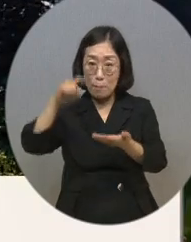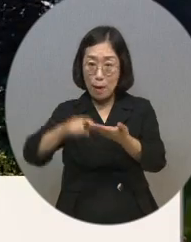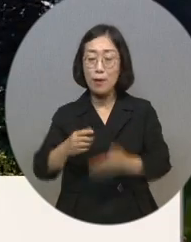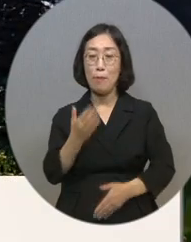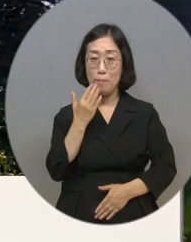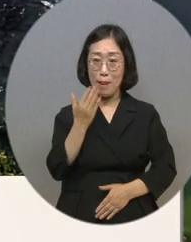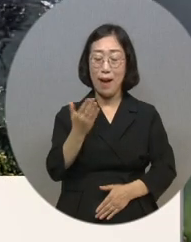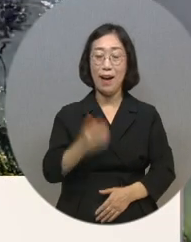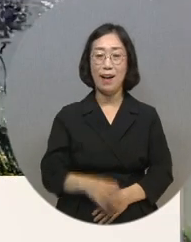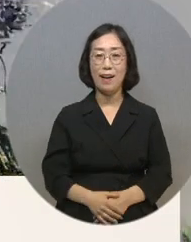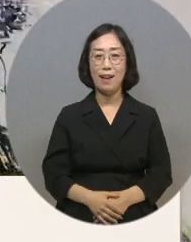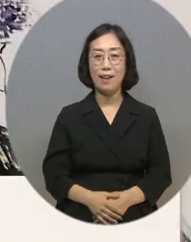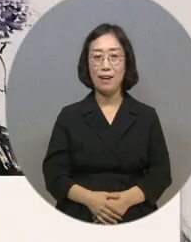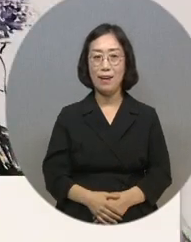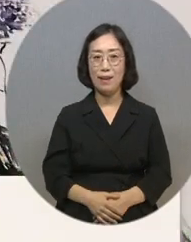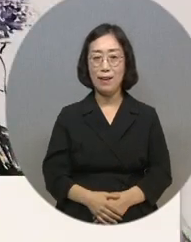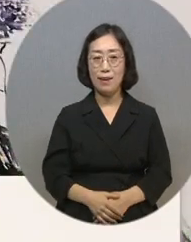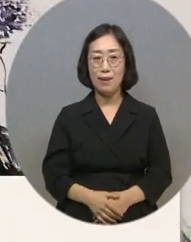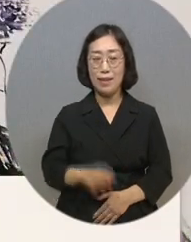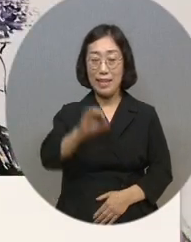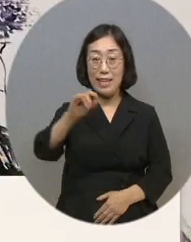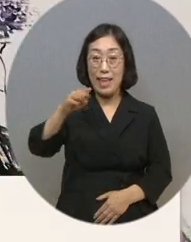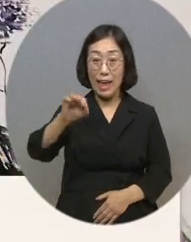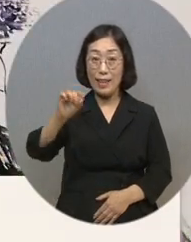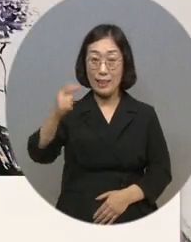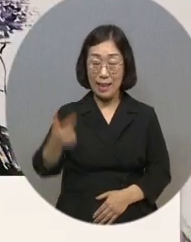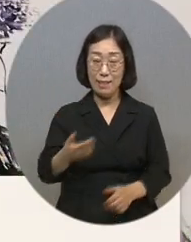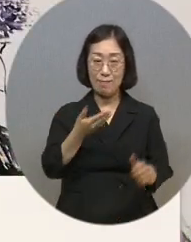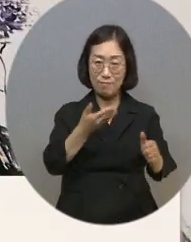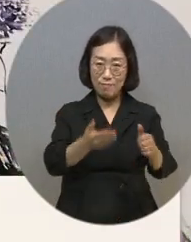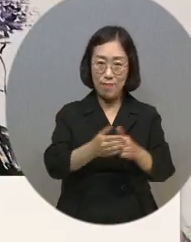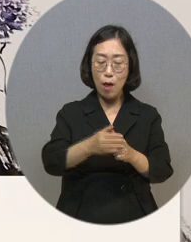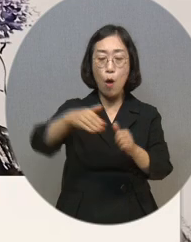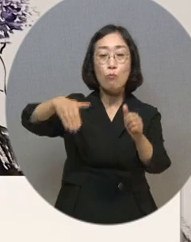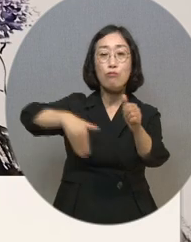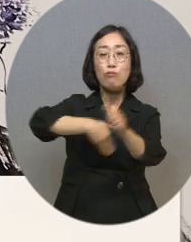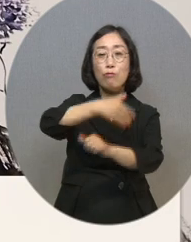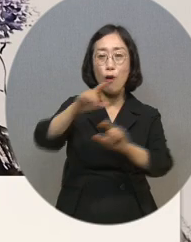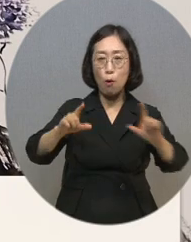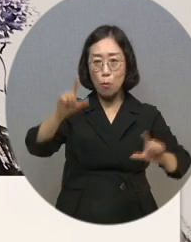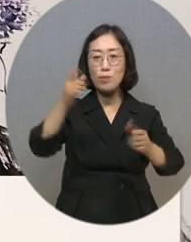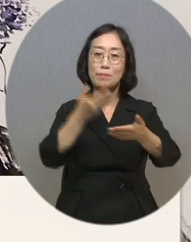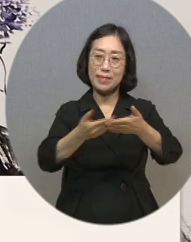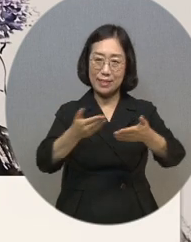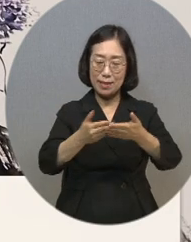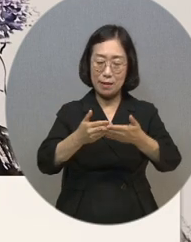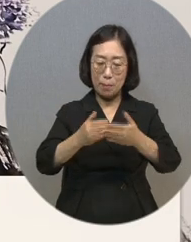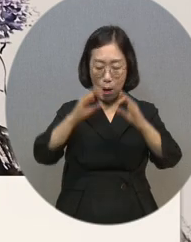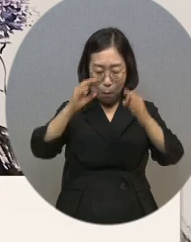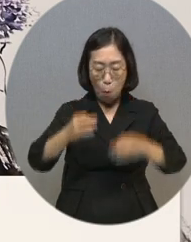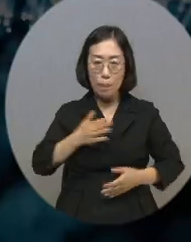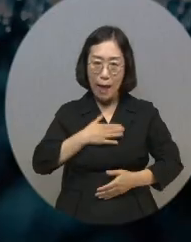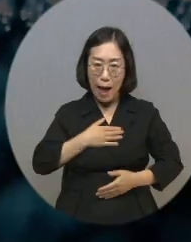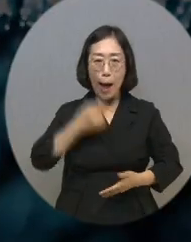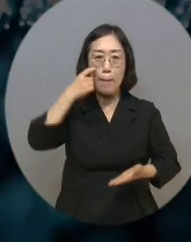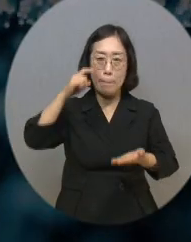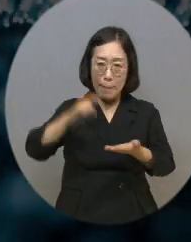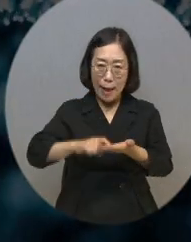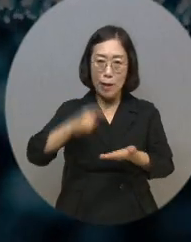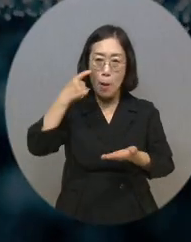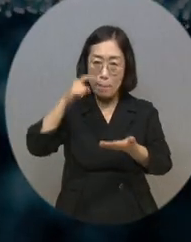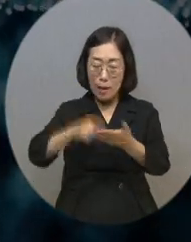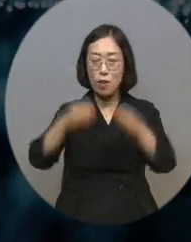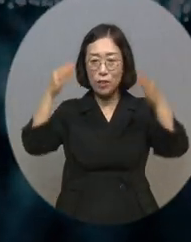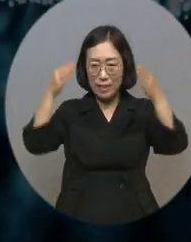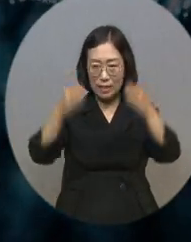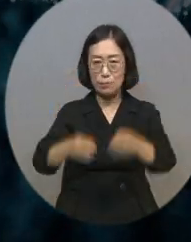만듭니다. 이행란 작가는 풍경화를 그리며 나를 발견하는 것에 집중하는데요.